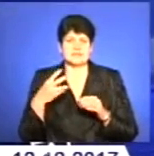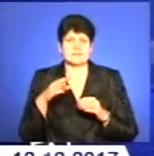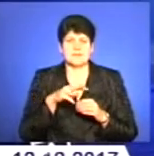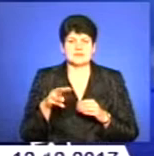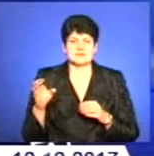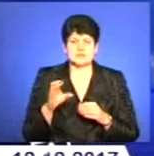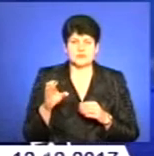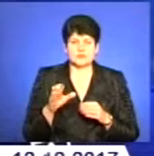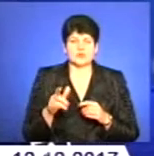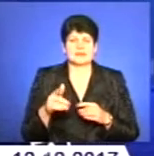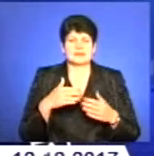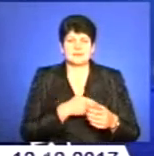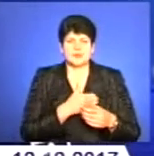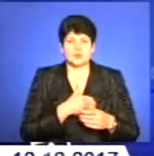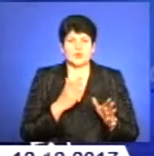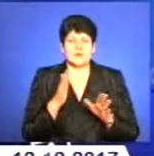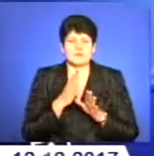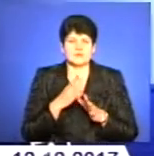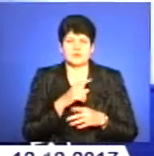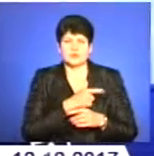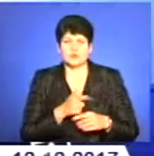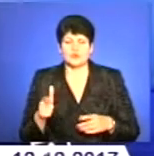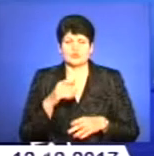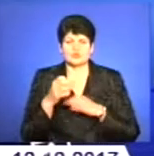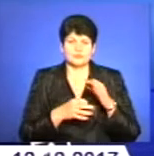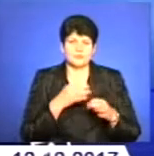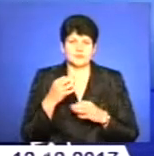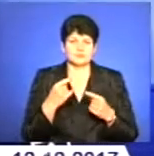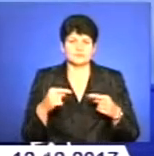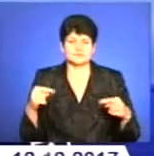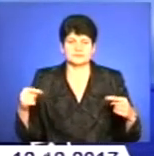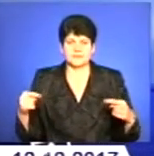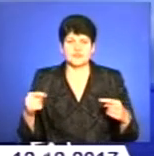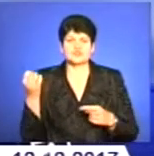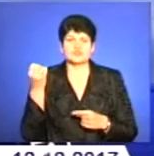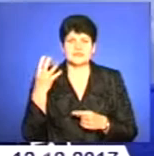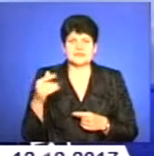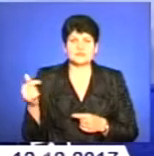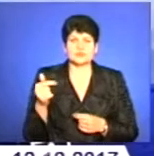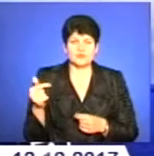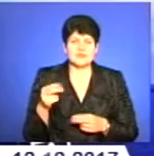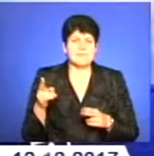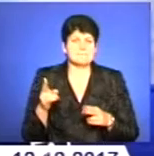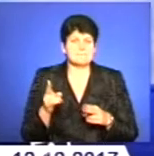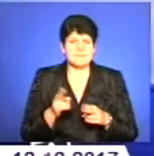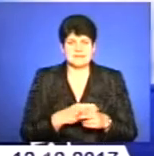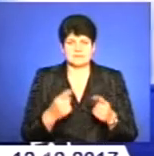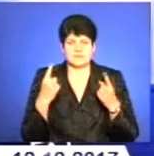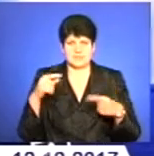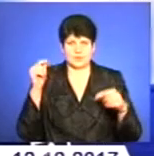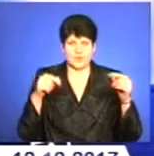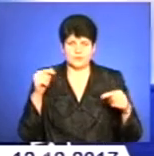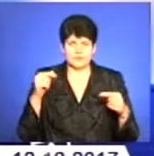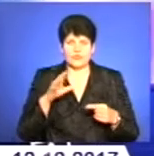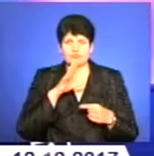повітря впродовж доби коливатиметься від 0 до 5 градусів тепла. 14 грудня без істотних опадів,